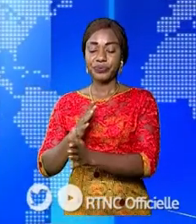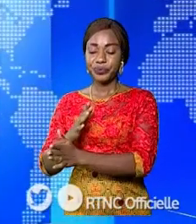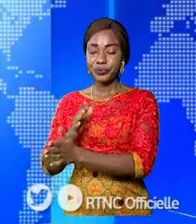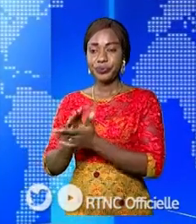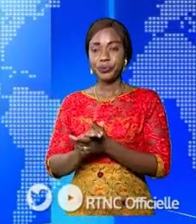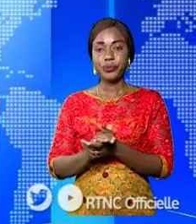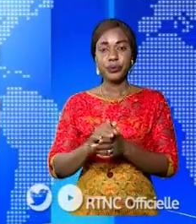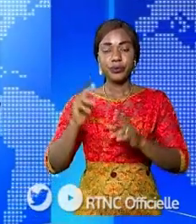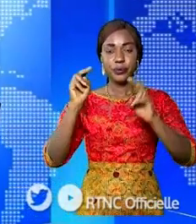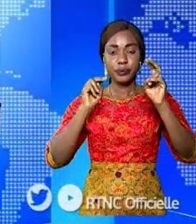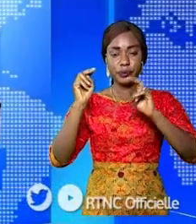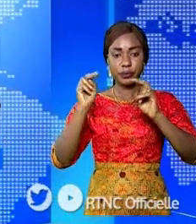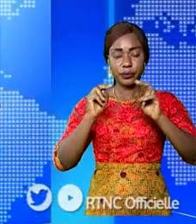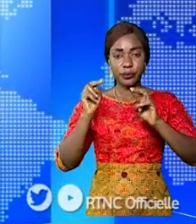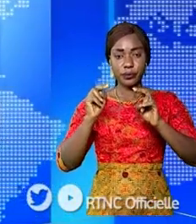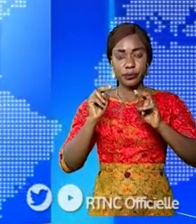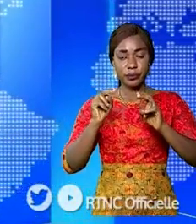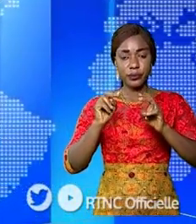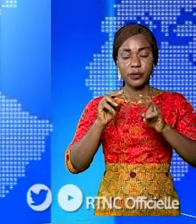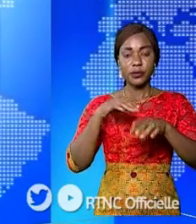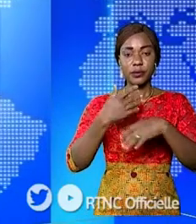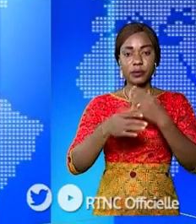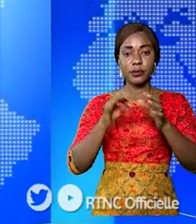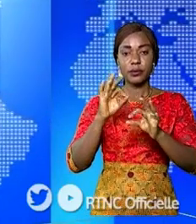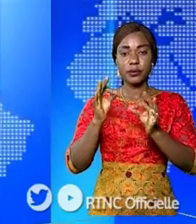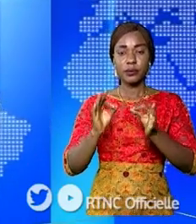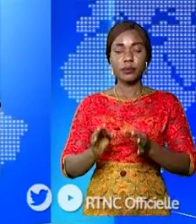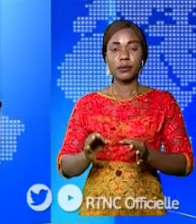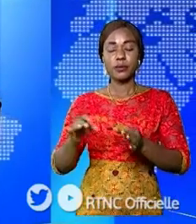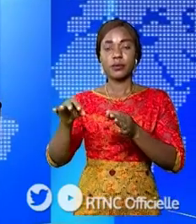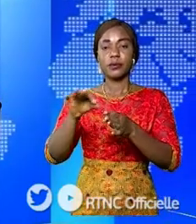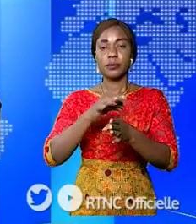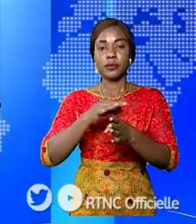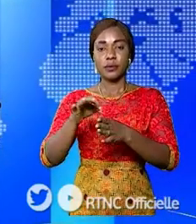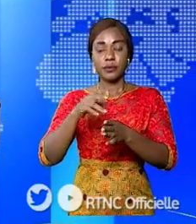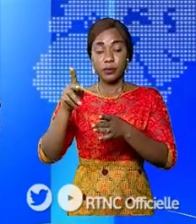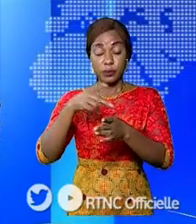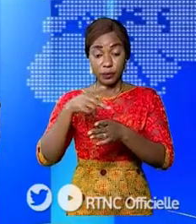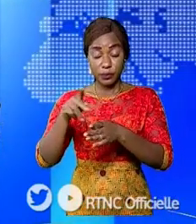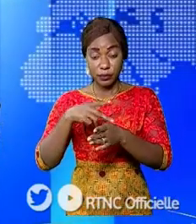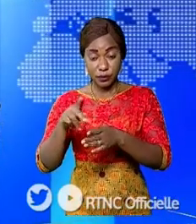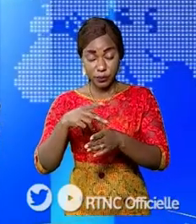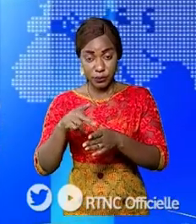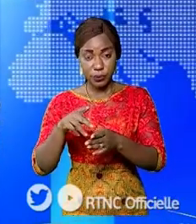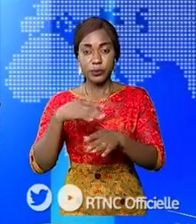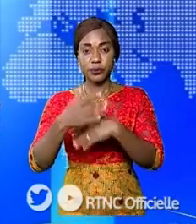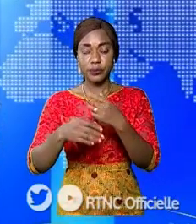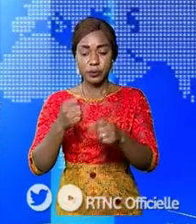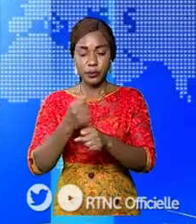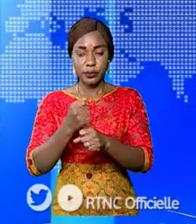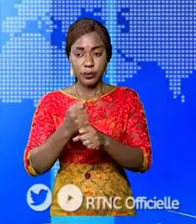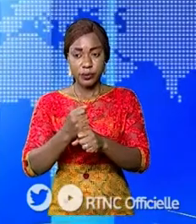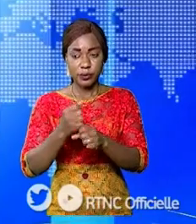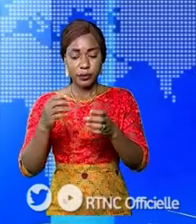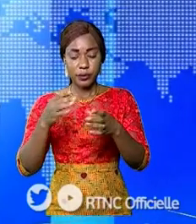L'évaluation des recommandations issues du premier Forum national de la formation professionnelle était au centre d'une séance de travail entre le